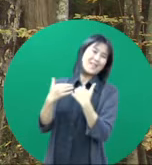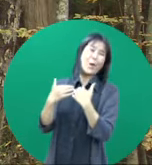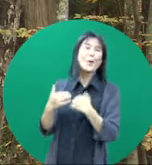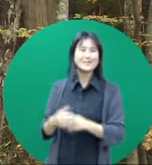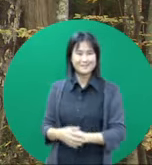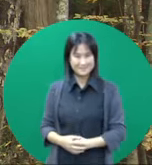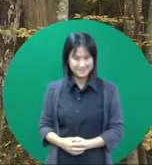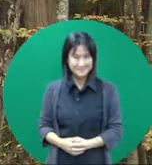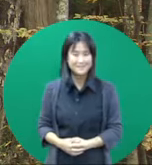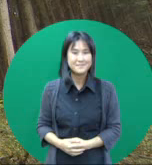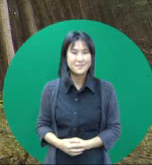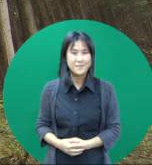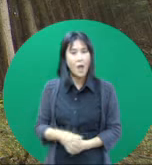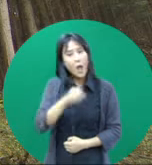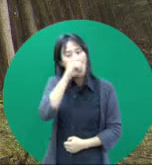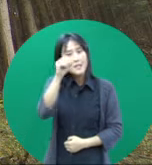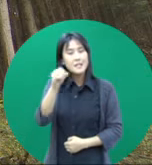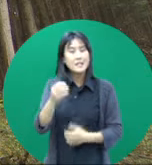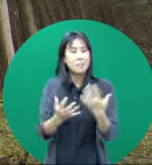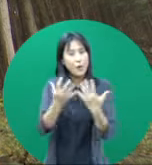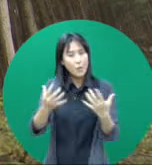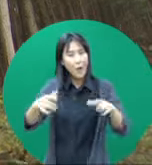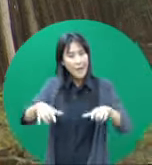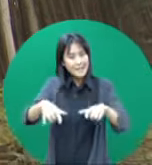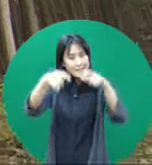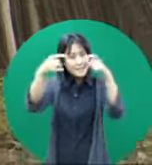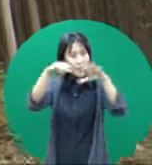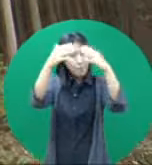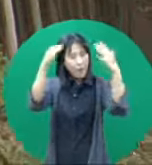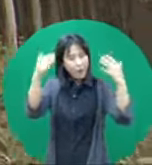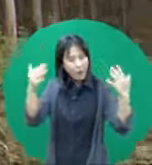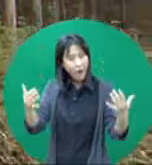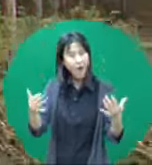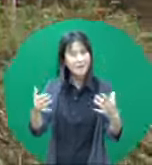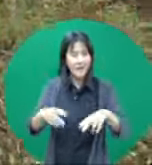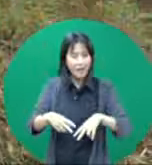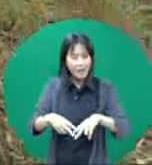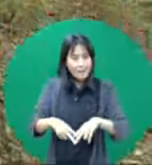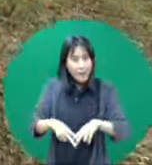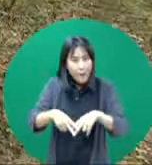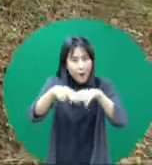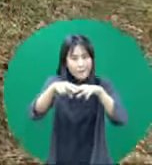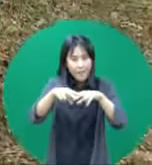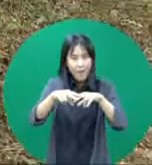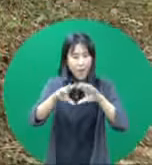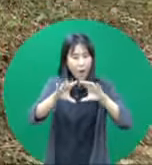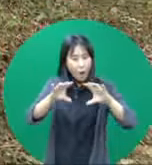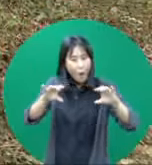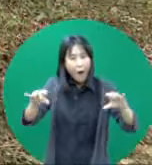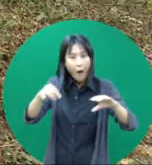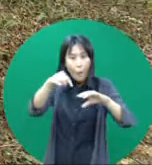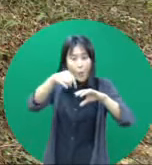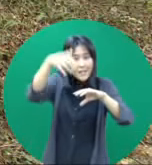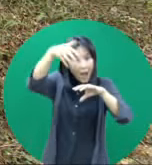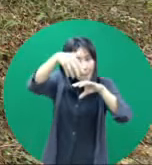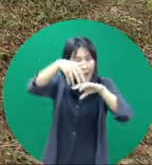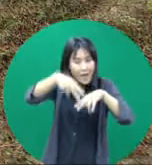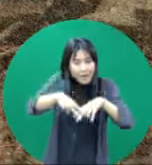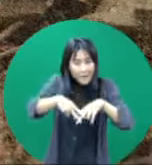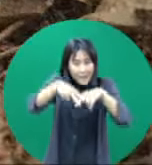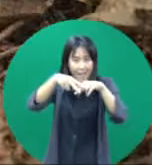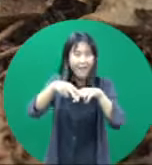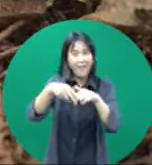からなんですよ。豊かな森林は落ち葉が分解されてできたスポンジ状の層に雨水を蓄